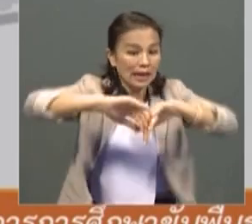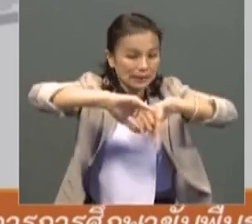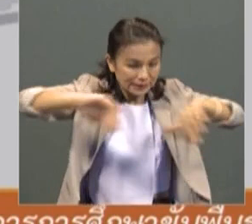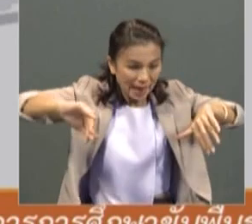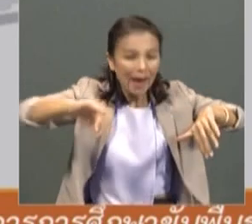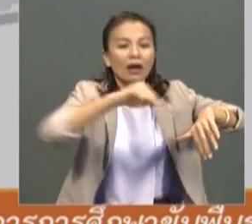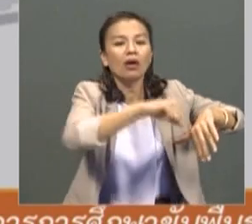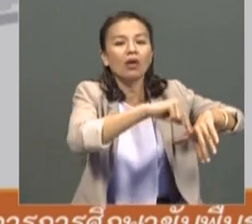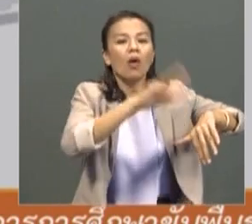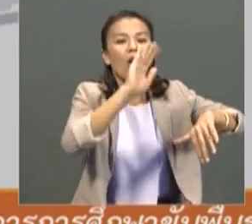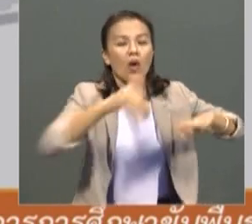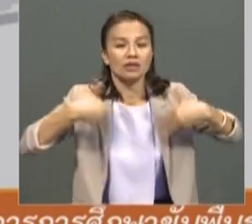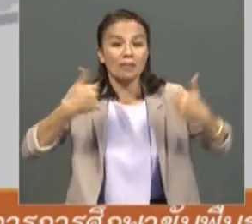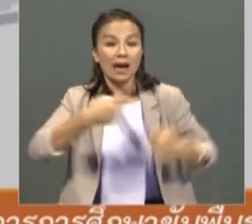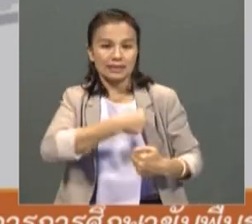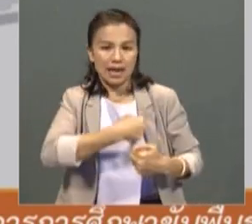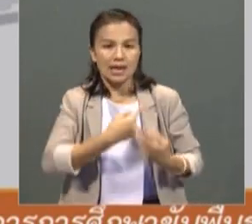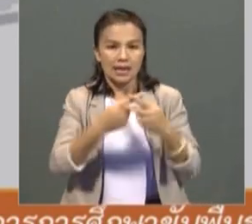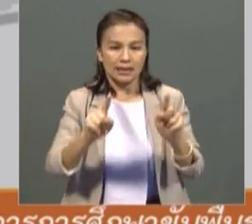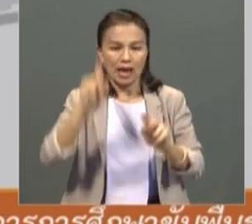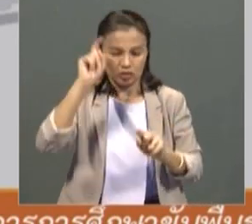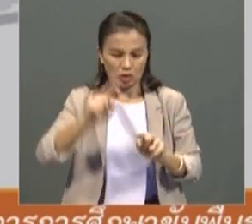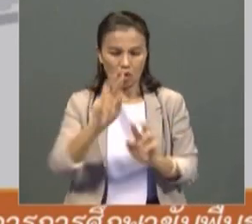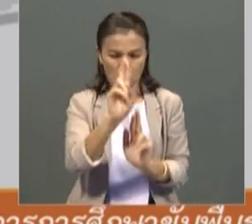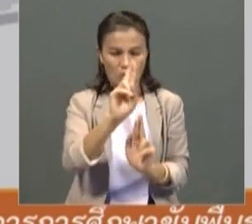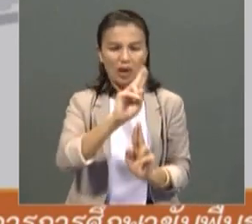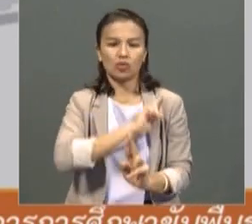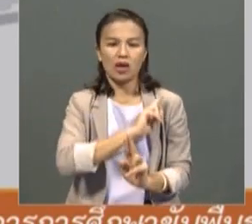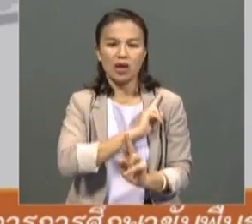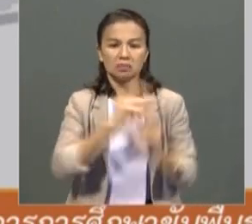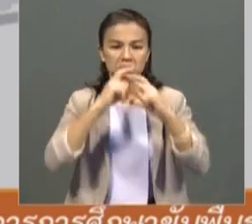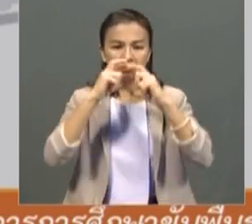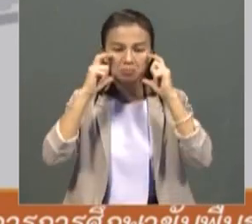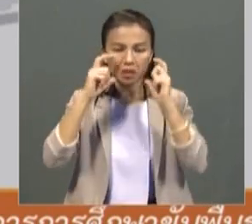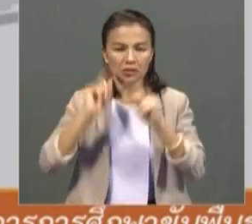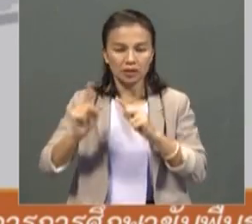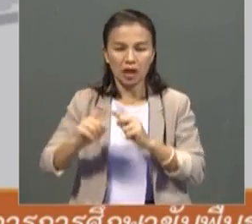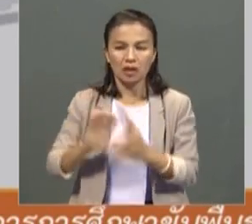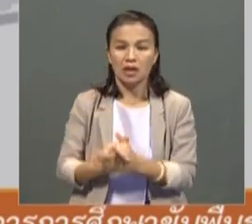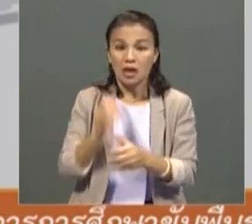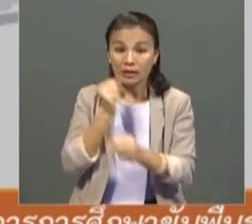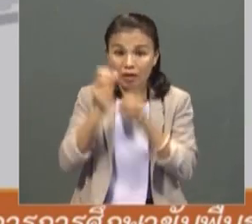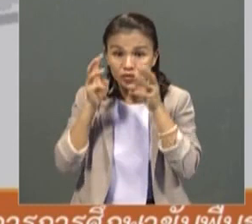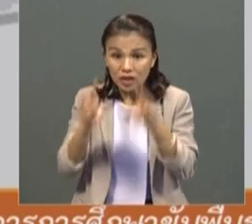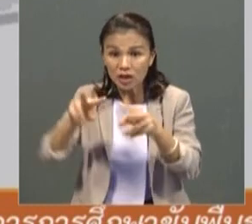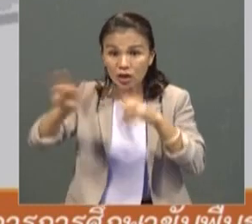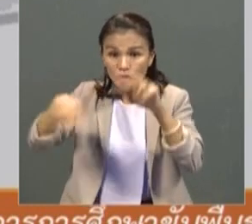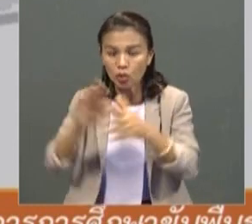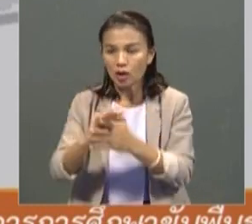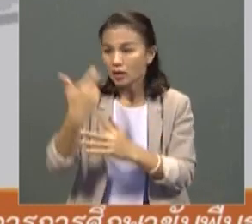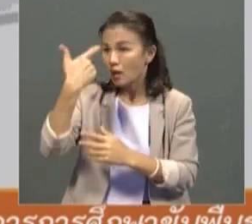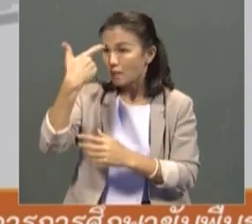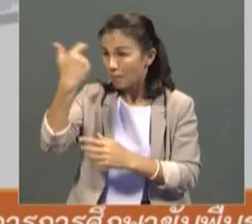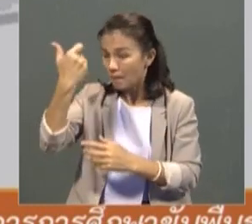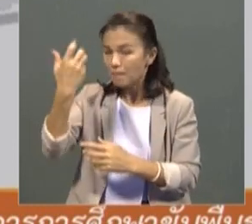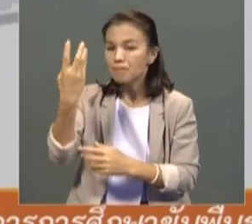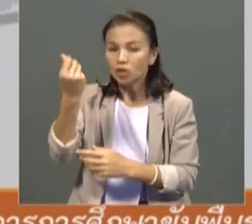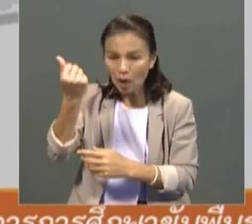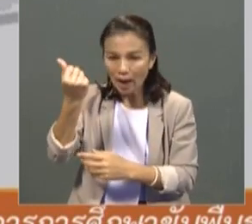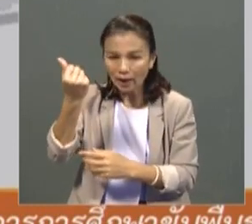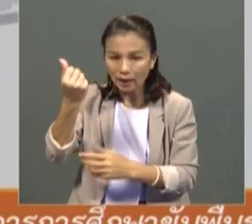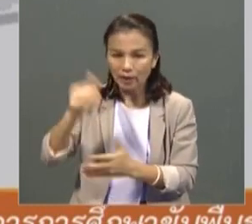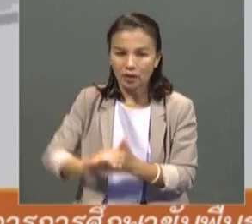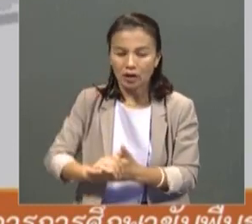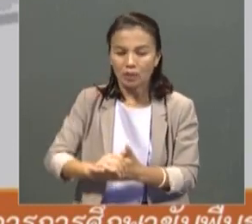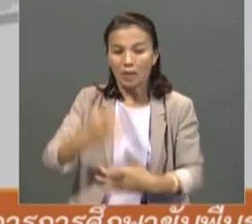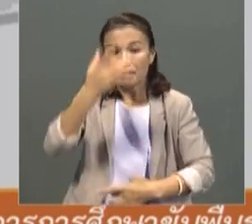တ်မှတ်ထားတဲ့နေရာမှာဖြည့်ရပါမယ်။ဒါကြောင့်မလို့ဒါအပြင်ပေါ့နော်တကူးချင်းစီရဲ့ကျန်းမာရေးတတ်ရှင်းရအင်မတန်မှအရေးကြီးပါတယ်။ကျွန်တော်တို့ကစားရရောက်ခြ